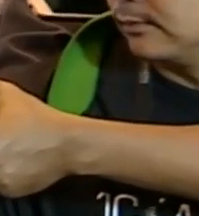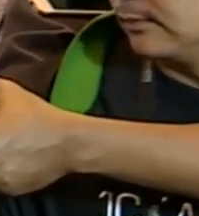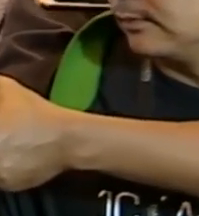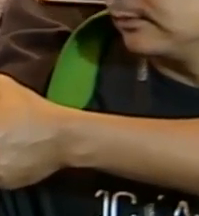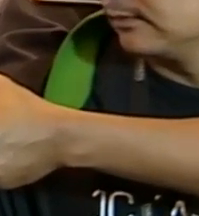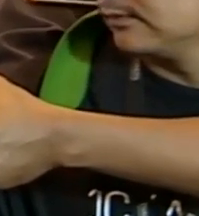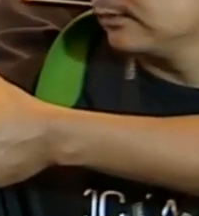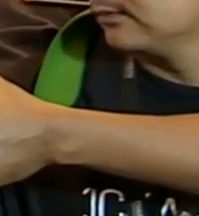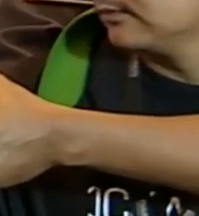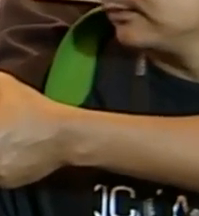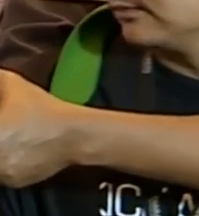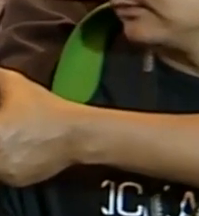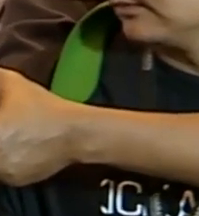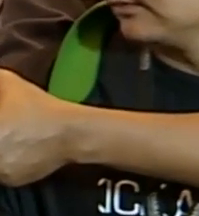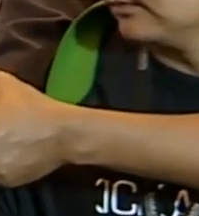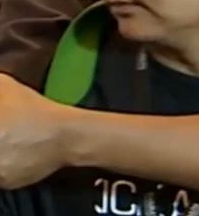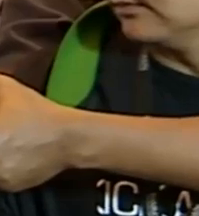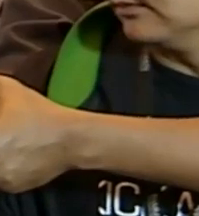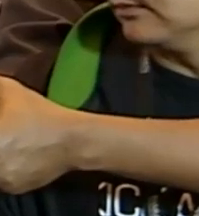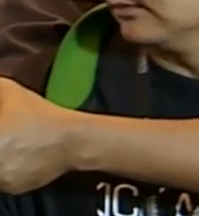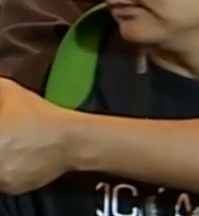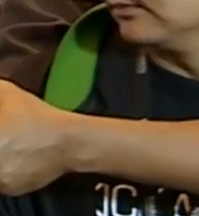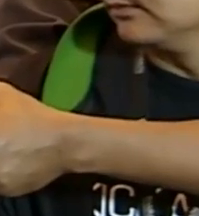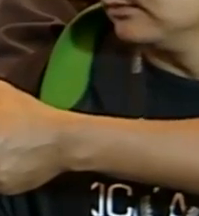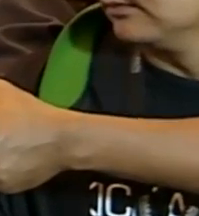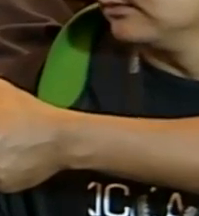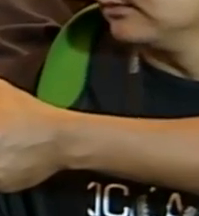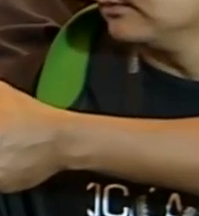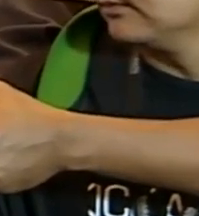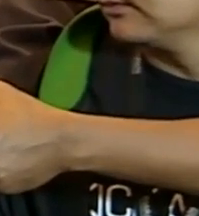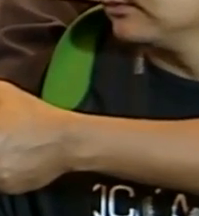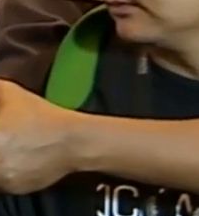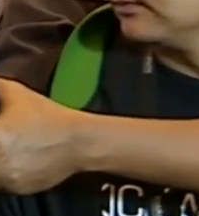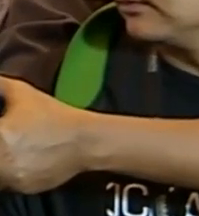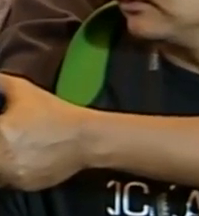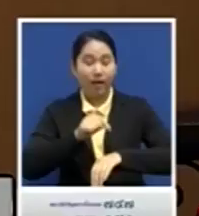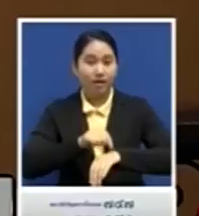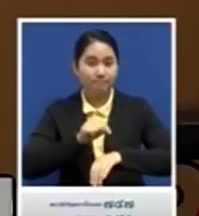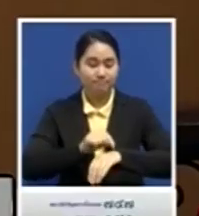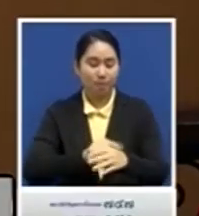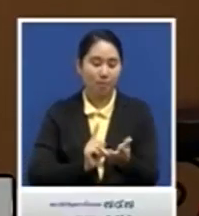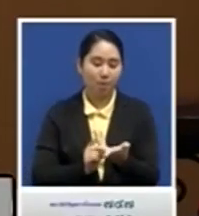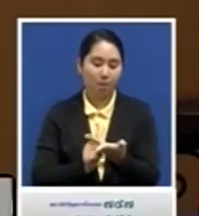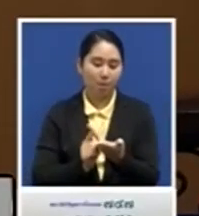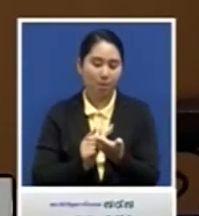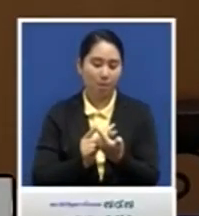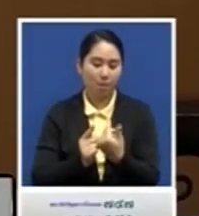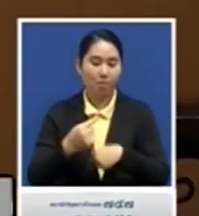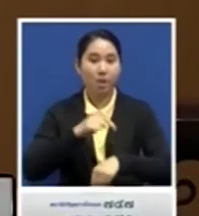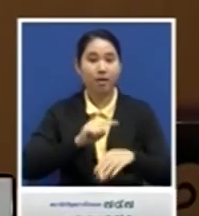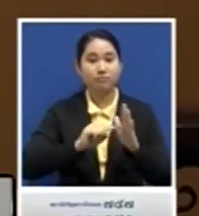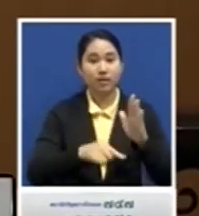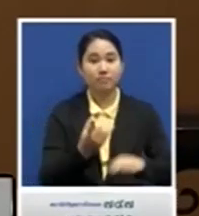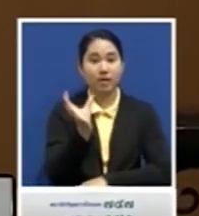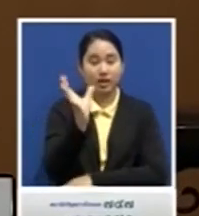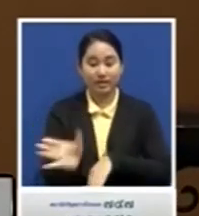ได้นะผมมีข้อความนี้ ด้านนายพรเพชรวิชิตชลชัยรองประธานรัฐสภาซึ่งเช้านี้ก็ทำหน้า